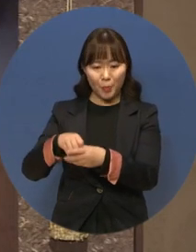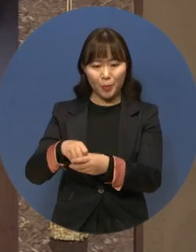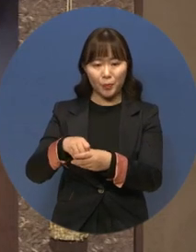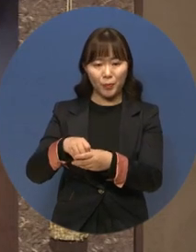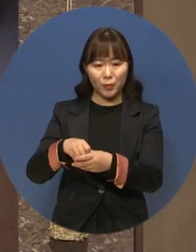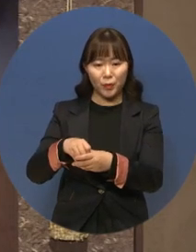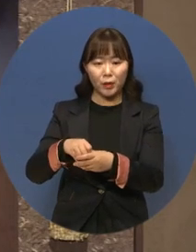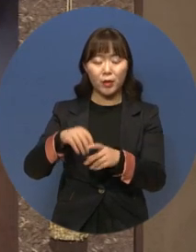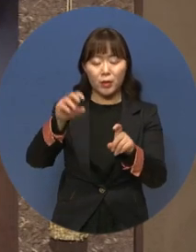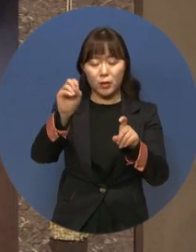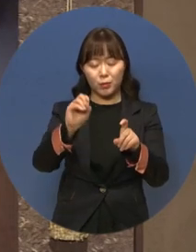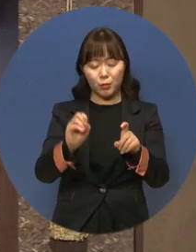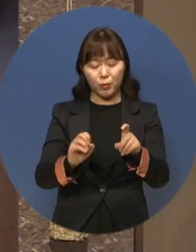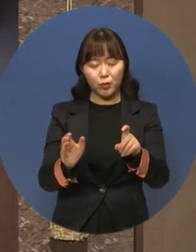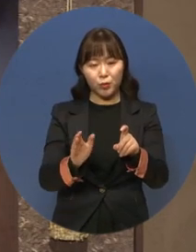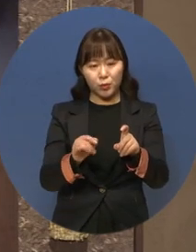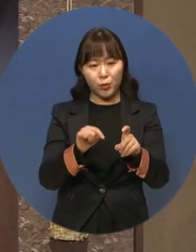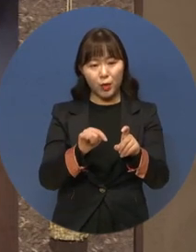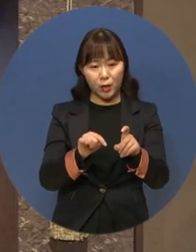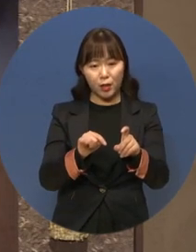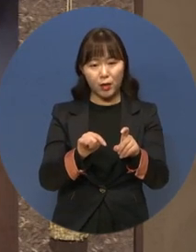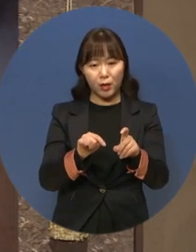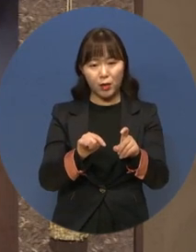포함 해가지고 10%의